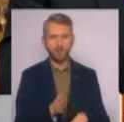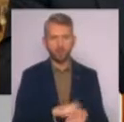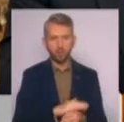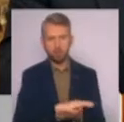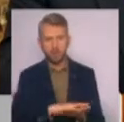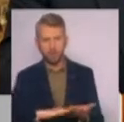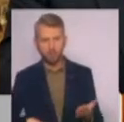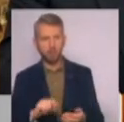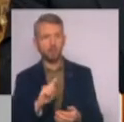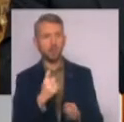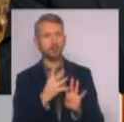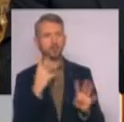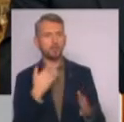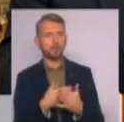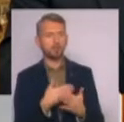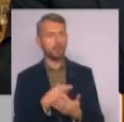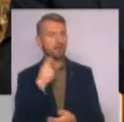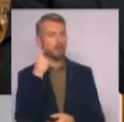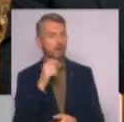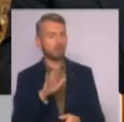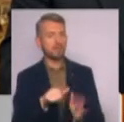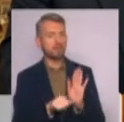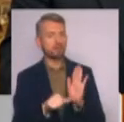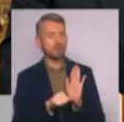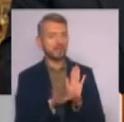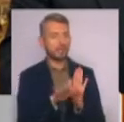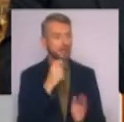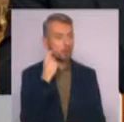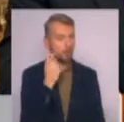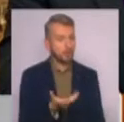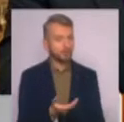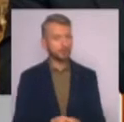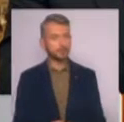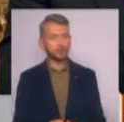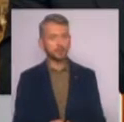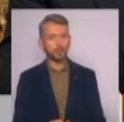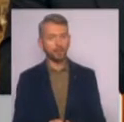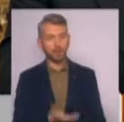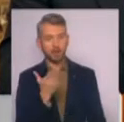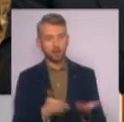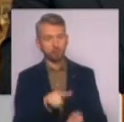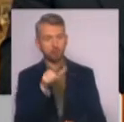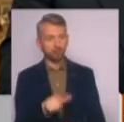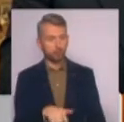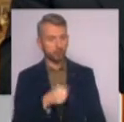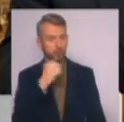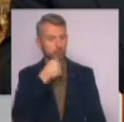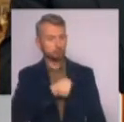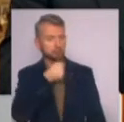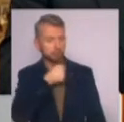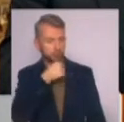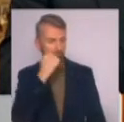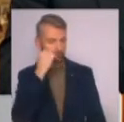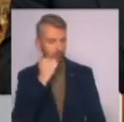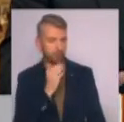першу чергу це, наприклад, вік після 65 років. Якщо людина похилого віку перебуває